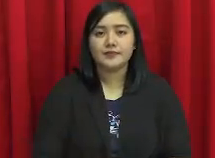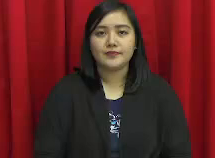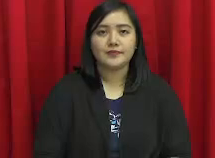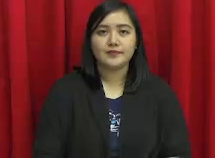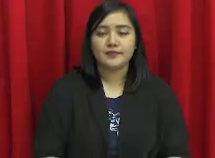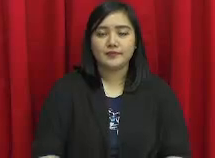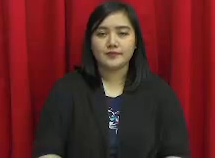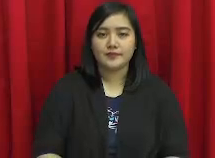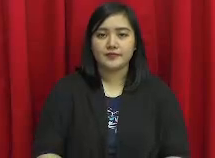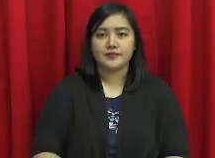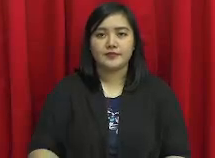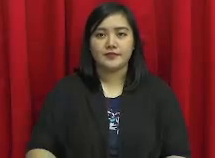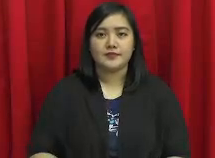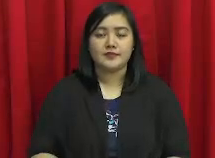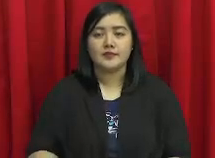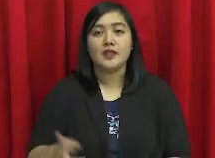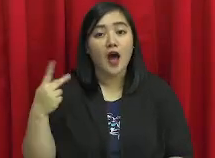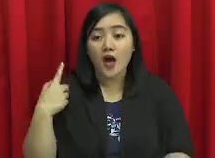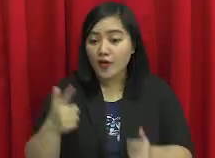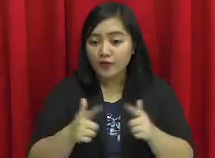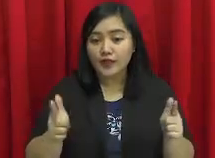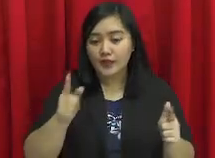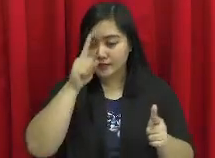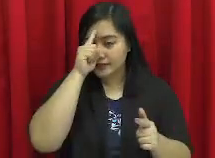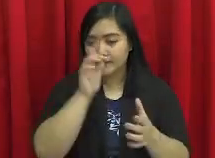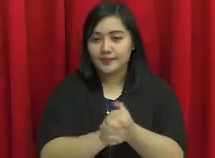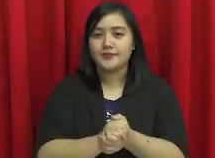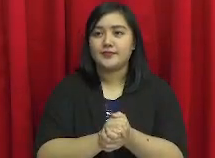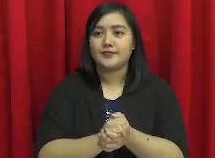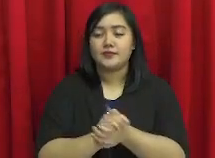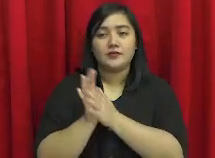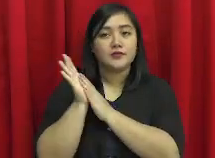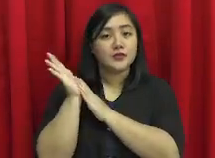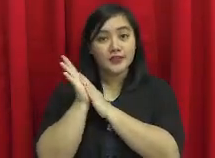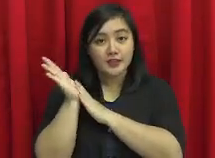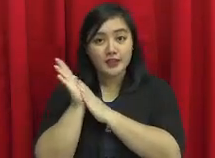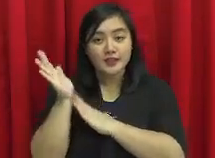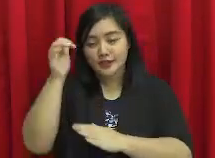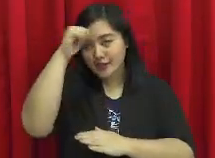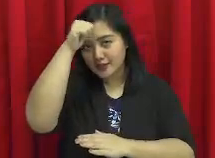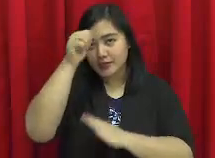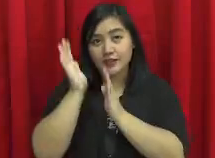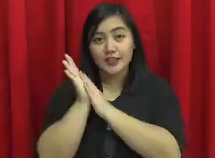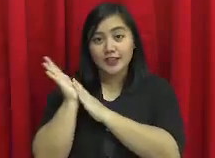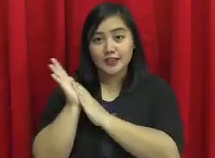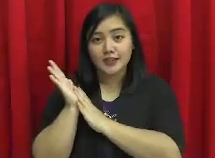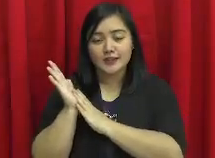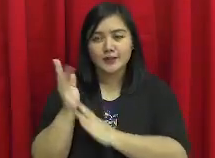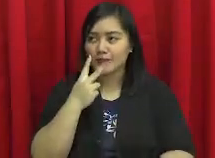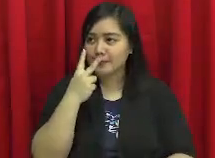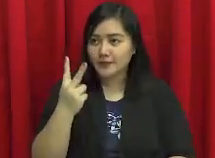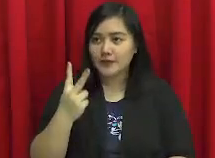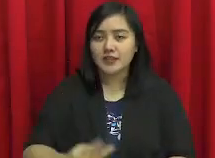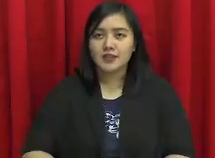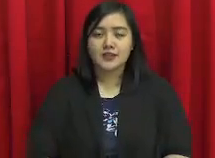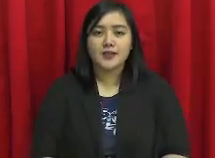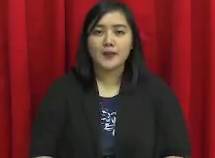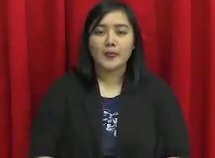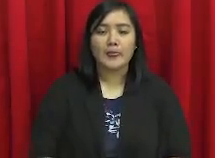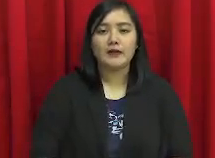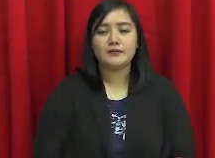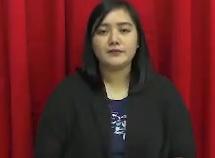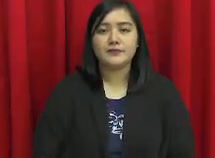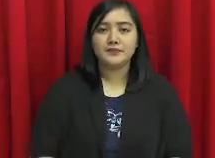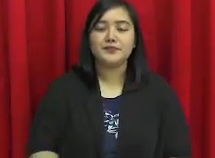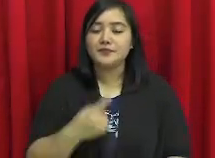siguro naman, may excitement dito si Adan, Sir Conrad, yes. Nung nakita niya ito. Grabe yung claim, nandun doon yung talagang